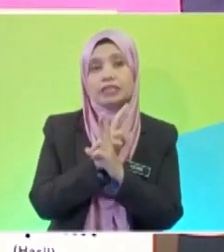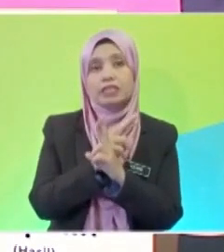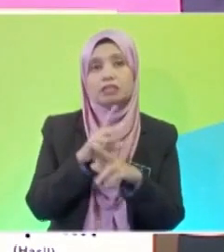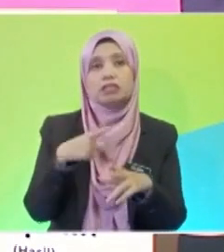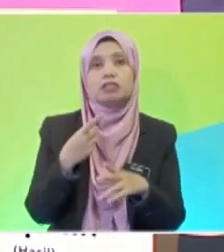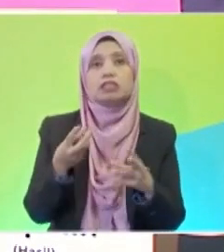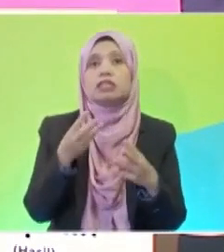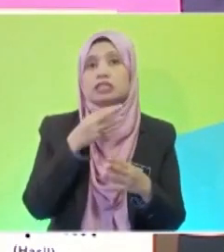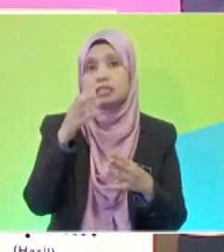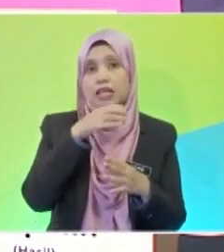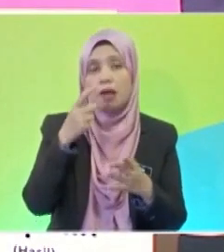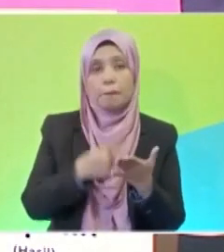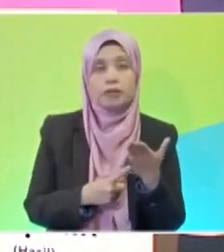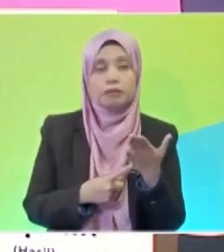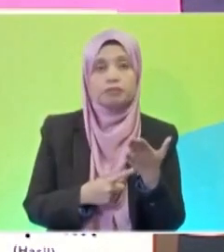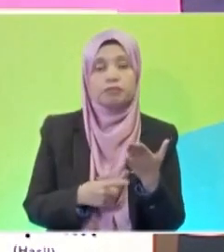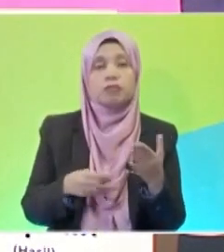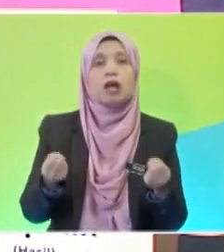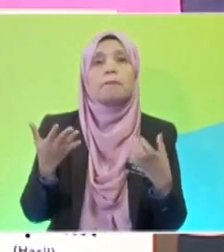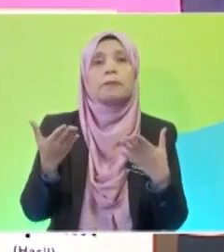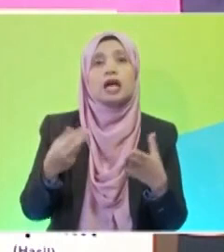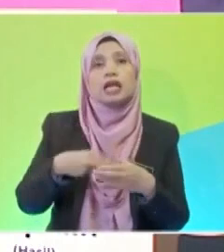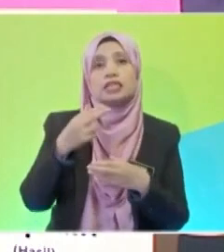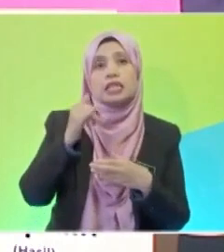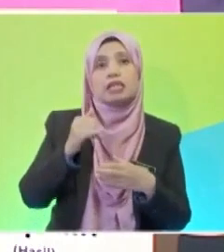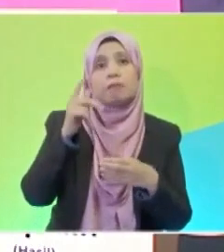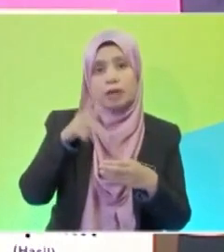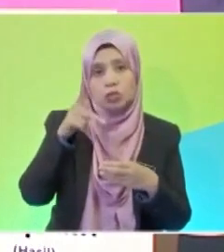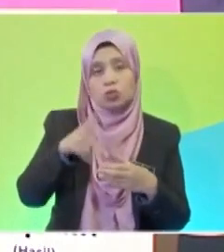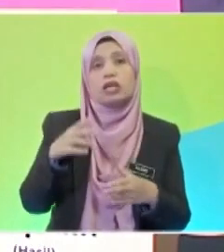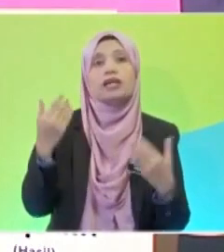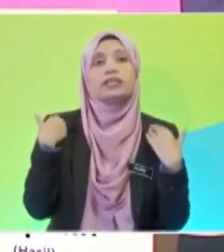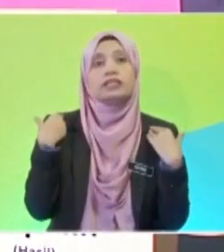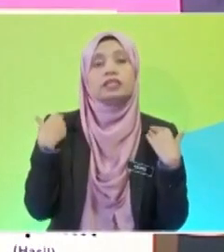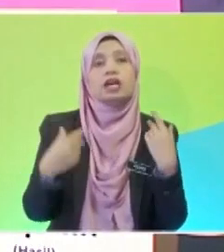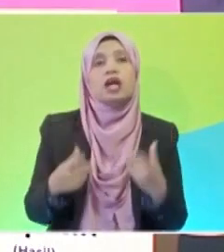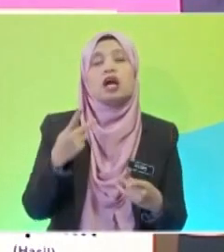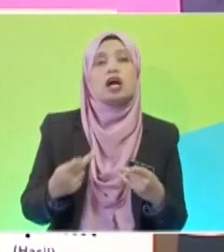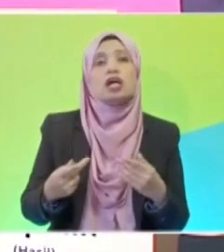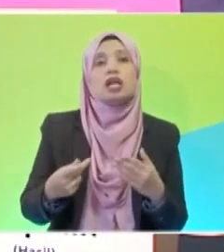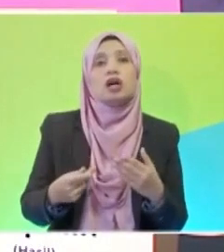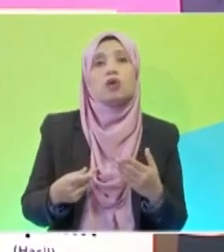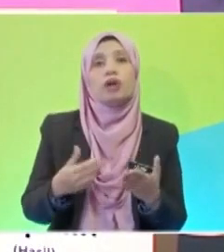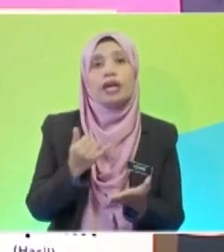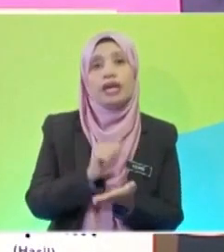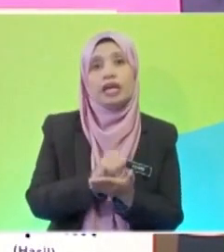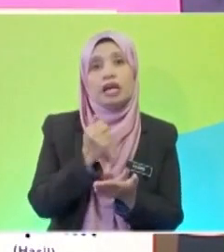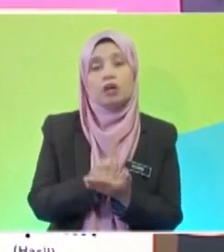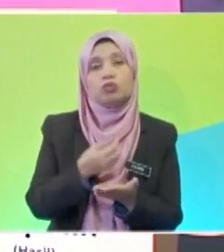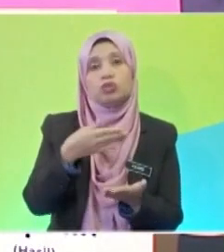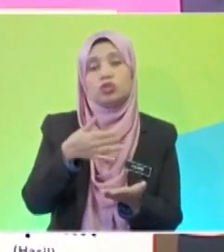tunggal, awak kena cari akaun untung rugi. Berapa banyak hasil yang sepatutnya kita masuk dalam akaun untung rugi. Baik. Tapi kalau akaun yuran, kita nak cari supaya kita